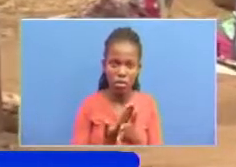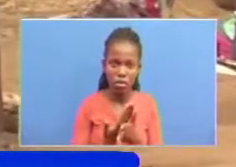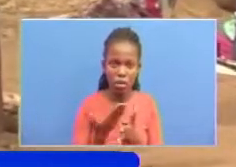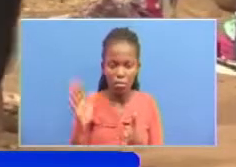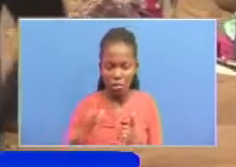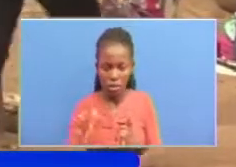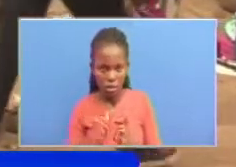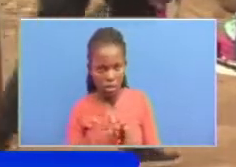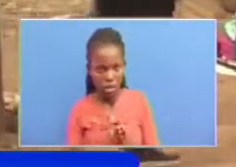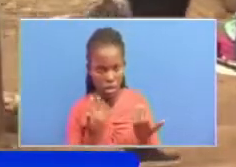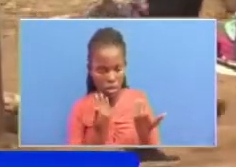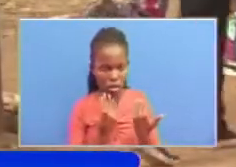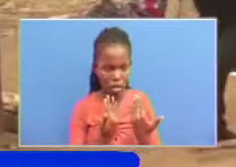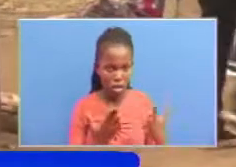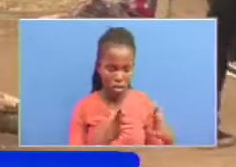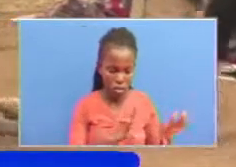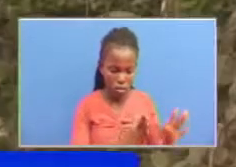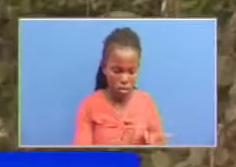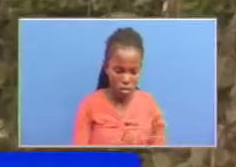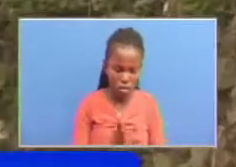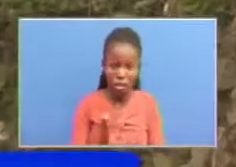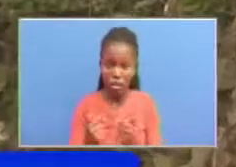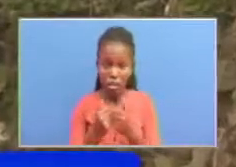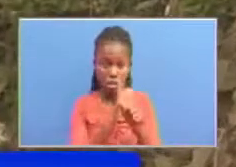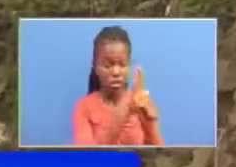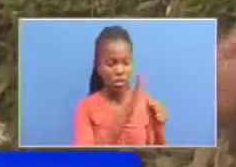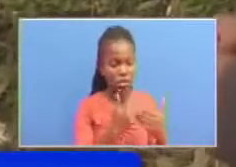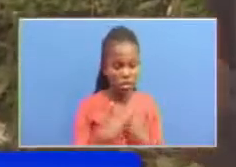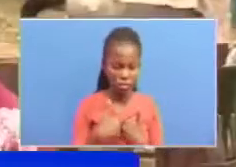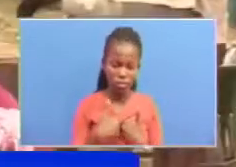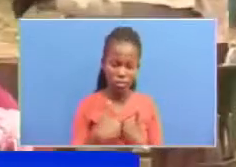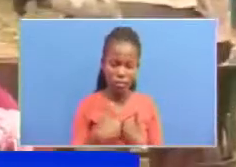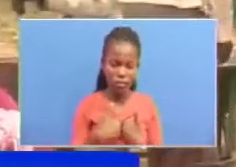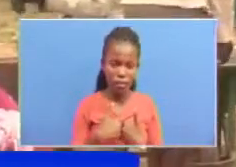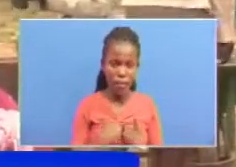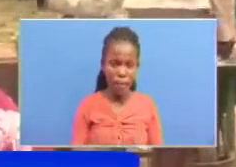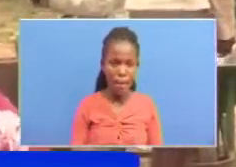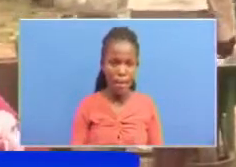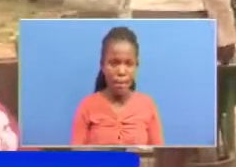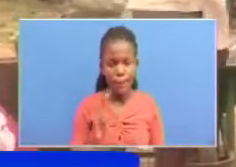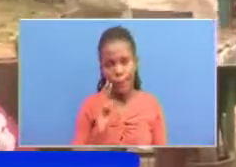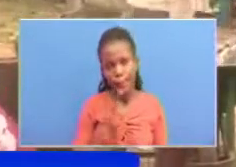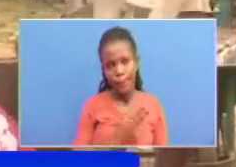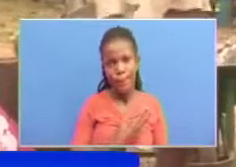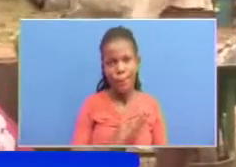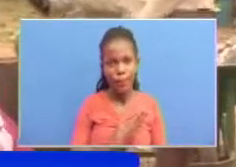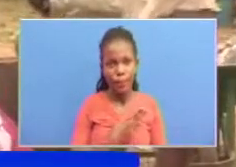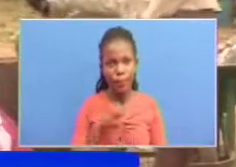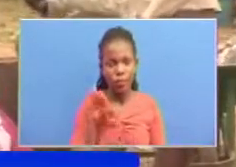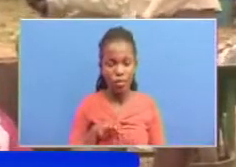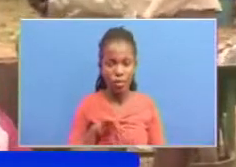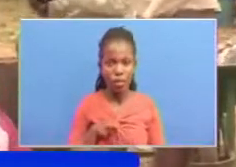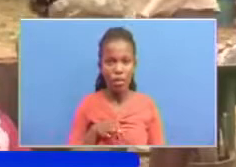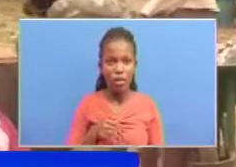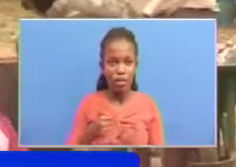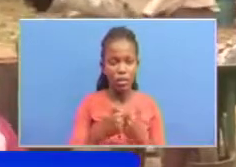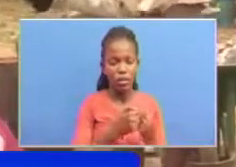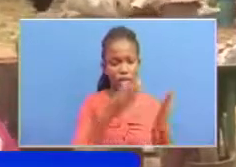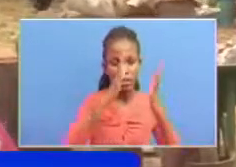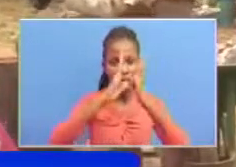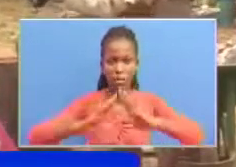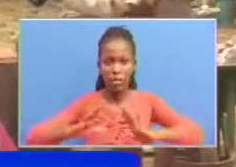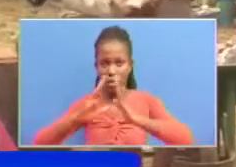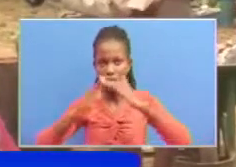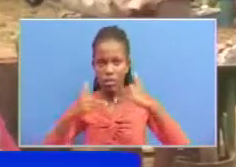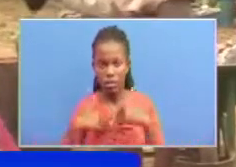siya utandithia no maende na ukumana na madhena kivadhu kanyo. Na idhie takatu ina madhena maingi macho ukesa kwa